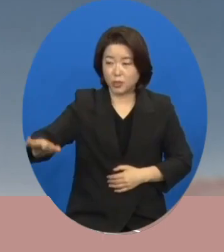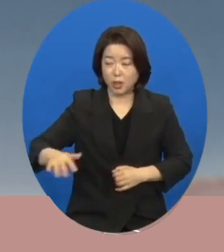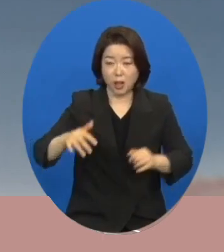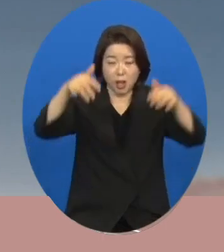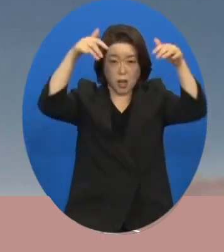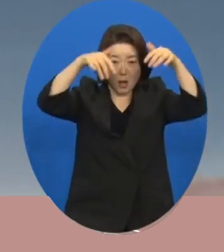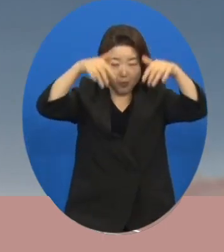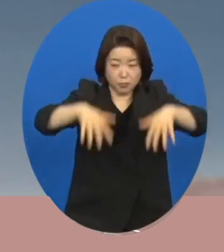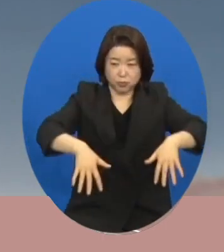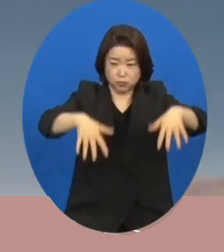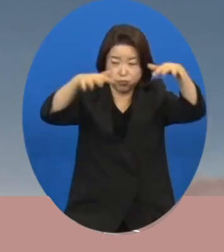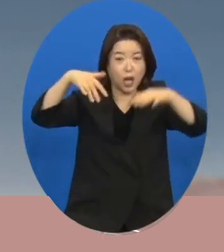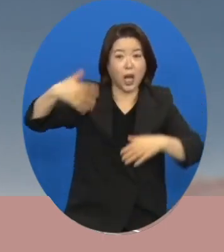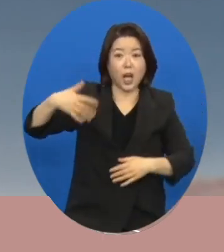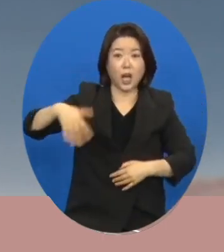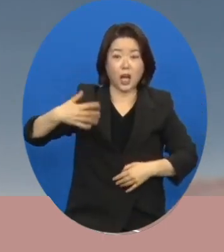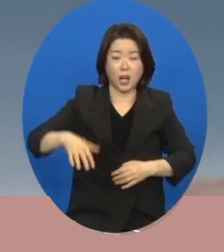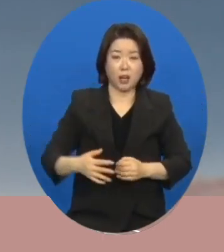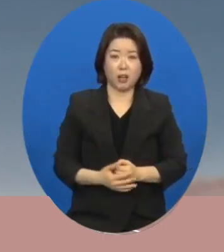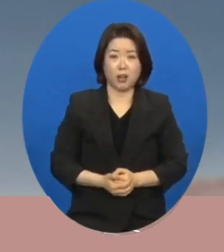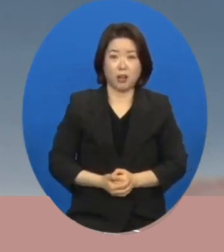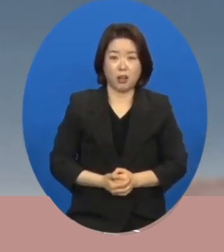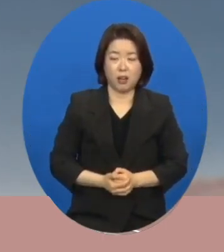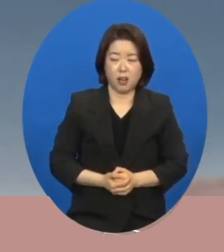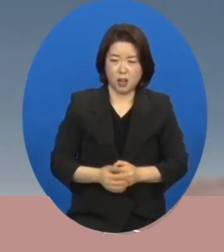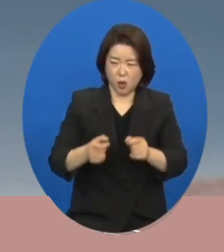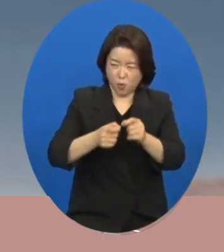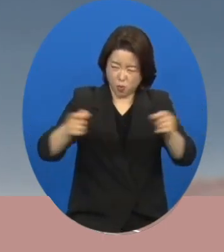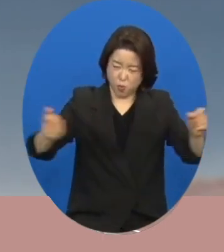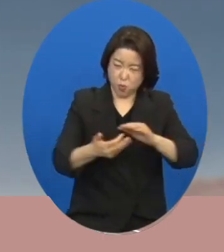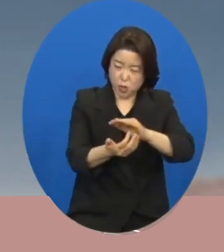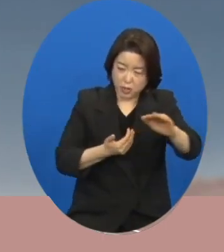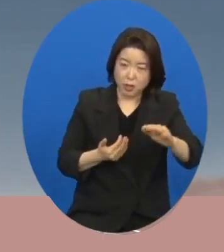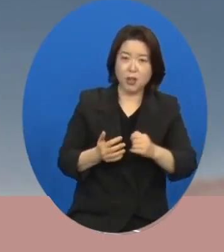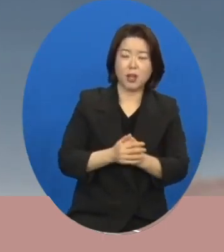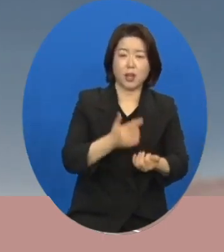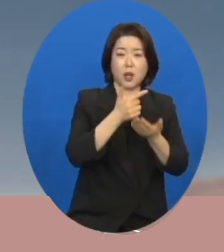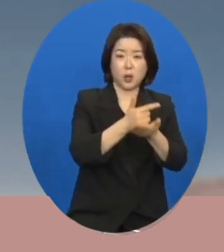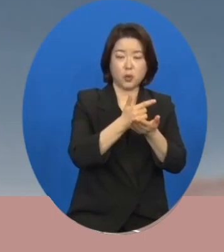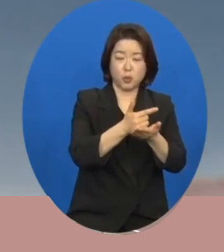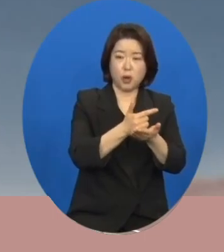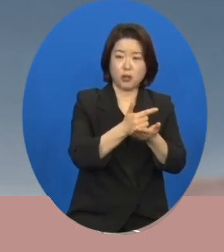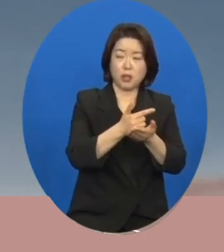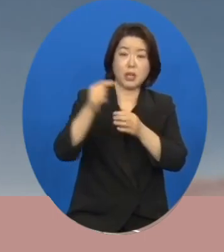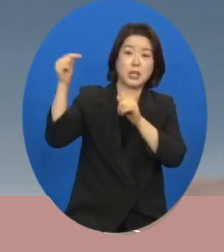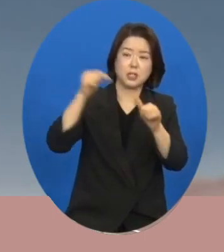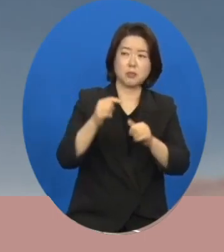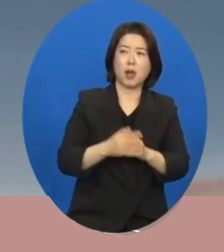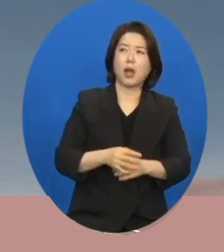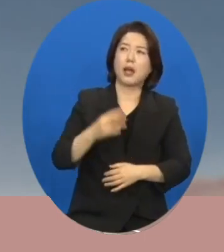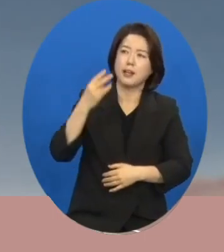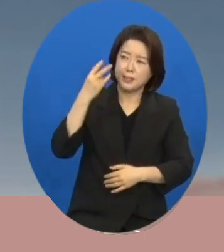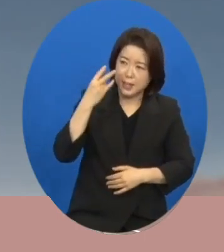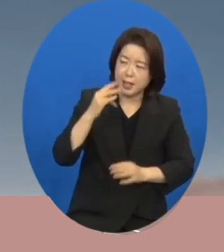홍수 난 것도 아니고 그것도 한참 전에 노아가 예 말씀에